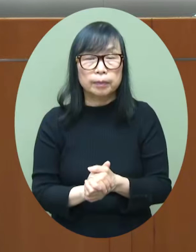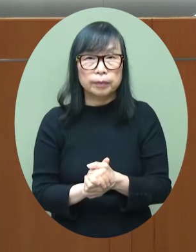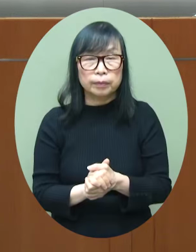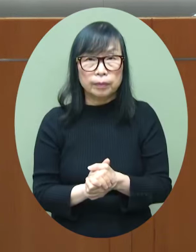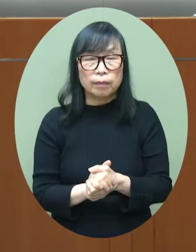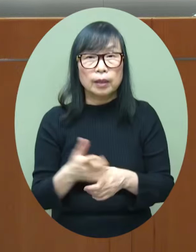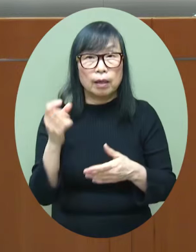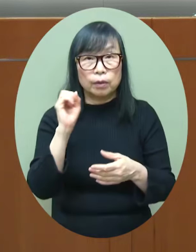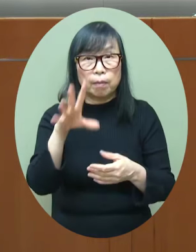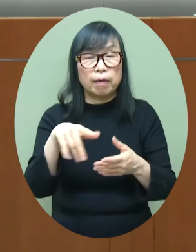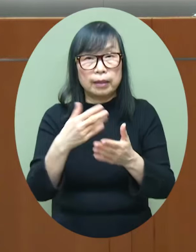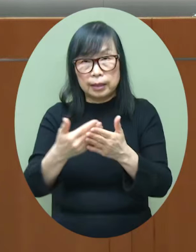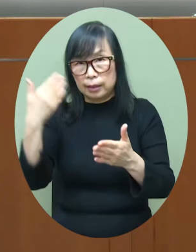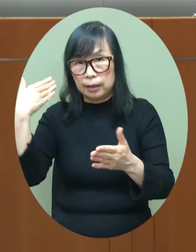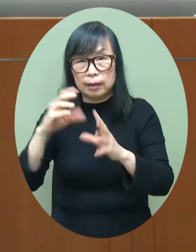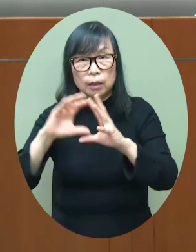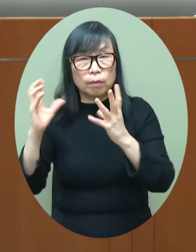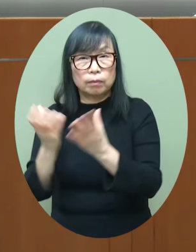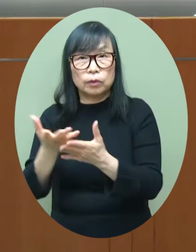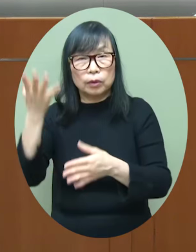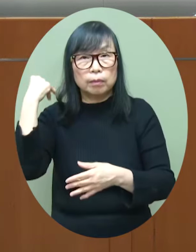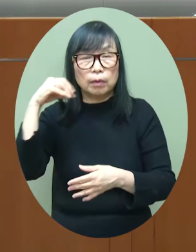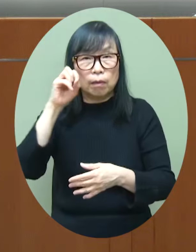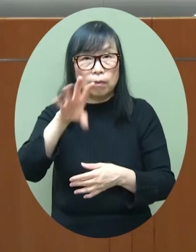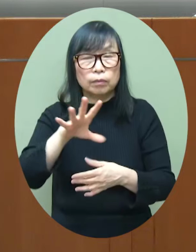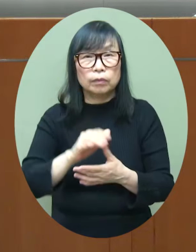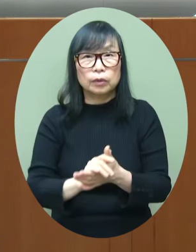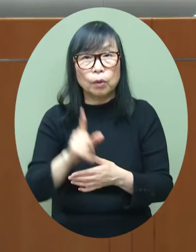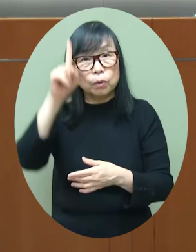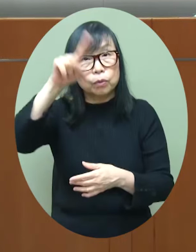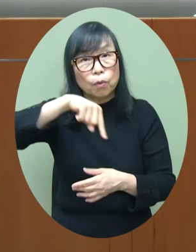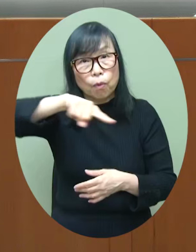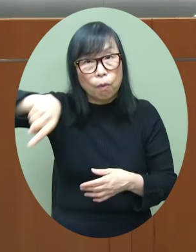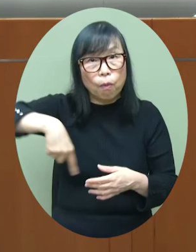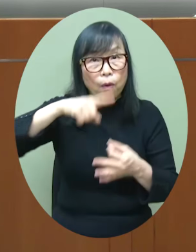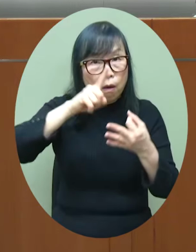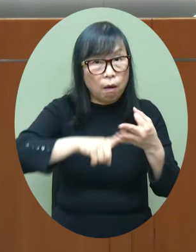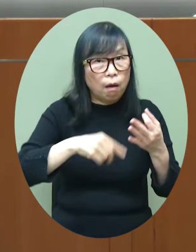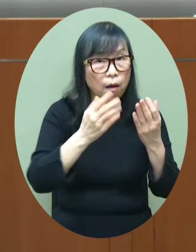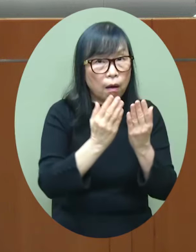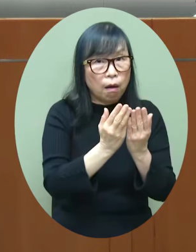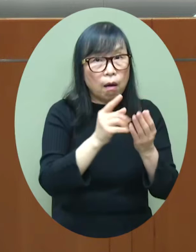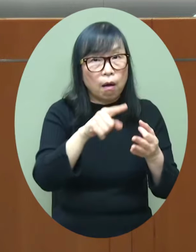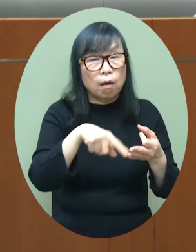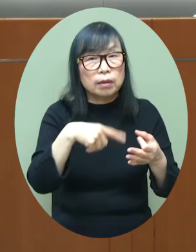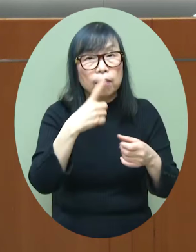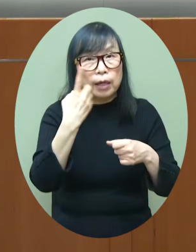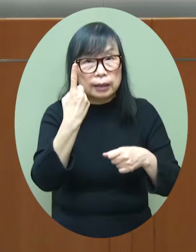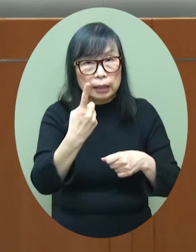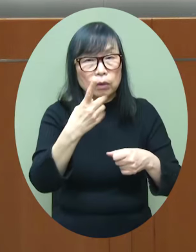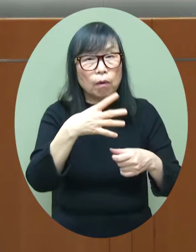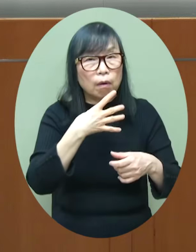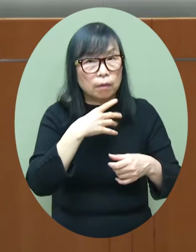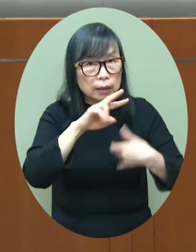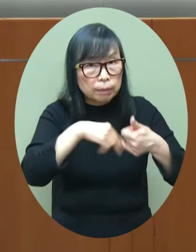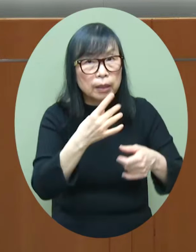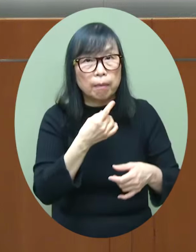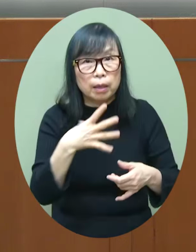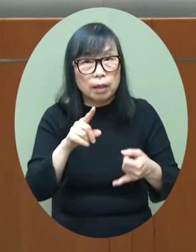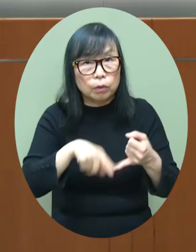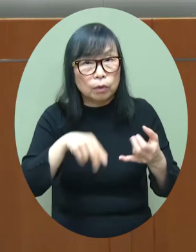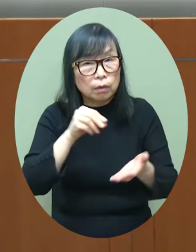翻一啲之前嘅群組啦，咁琴日提過就係上環宏思嘅群組只係剩餘一個人係即係未有檢測結果啦，咁想